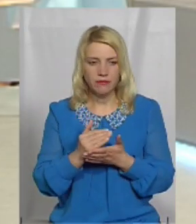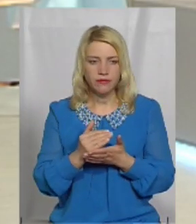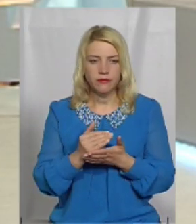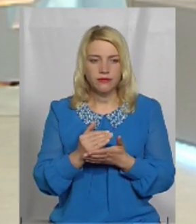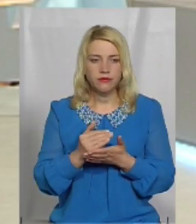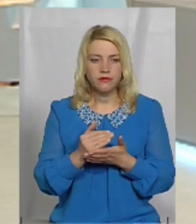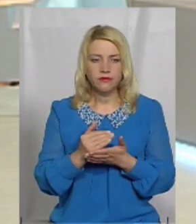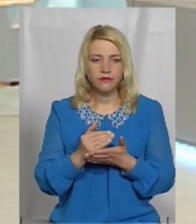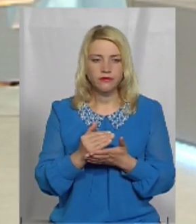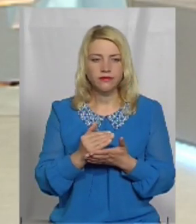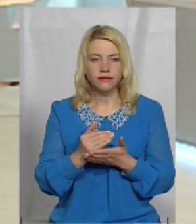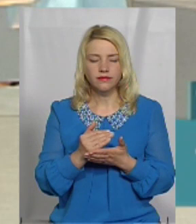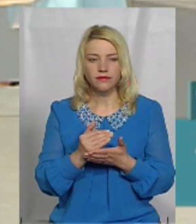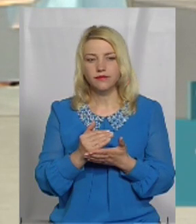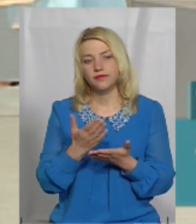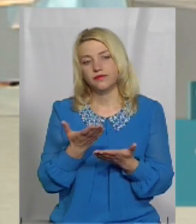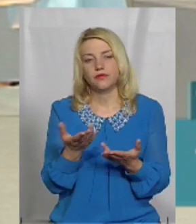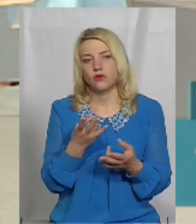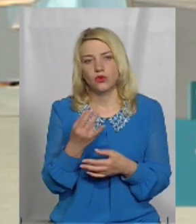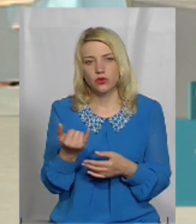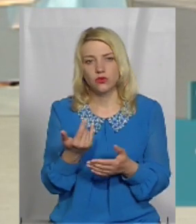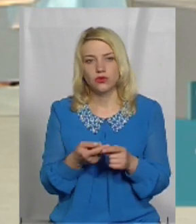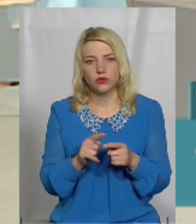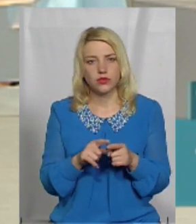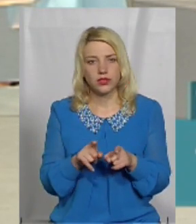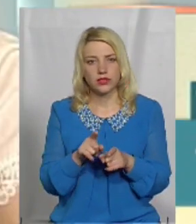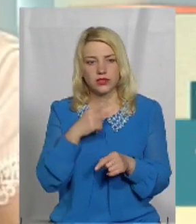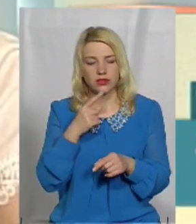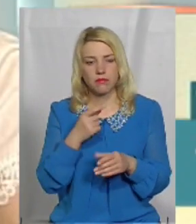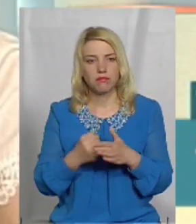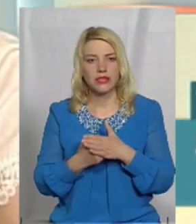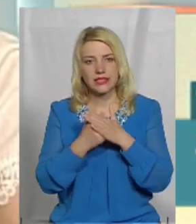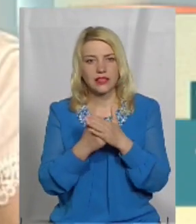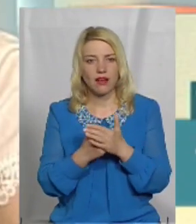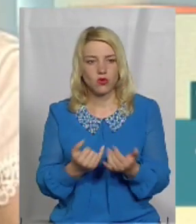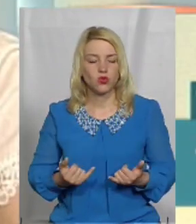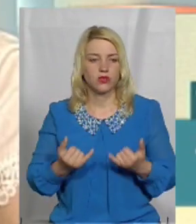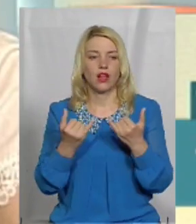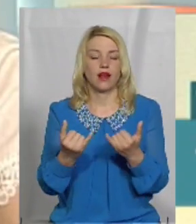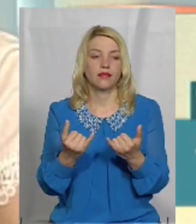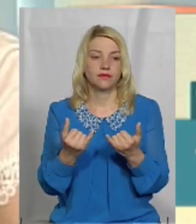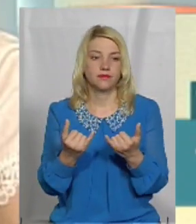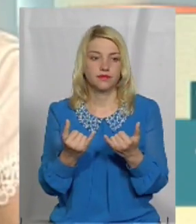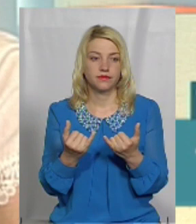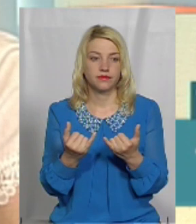є ну, такою, скажімо, підставою